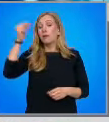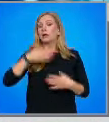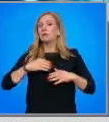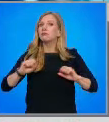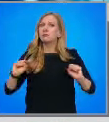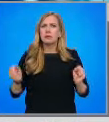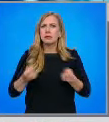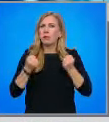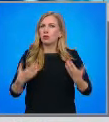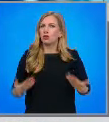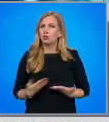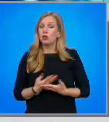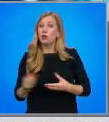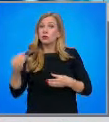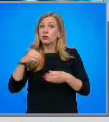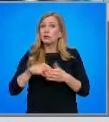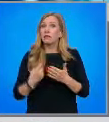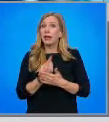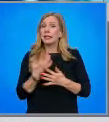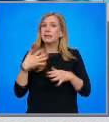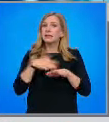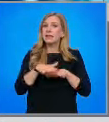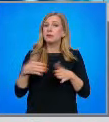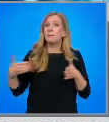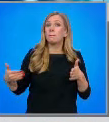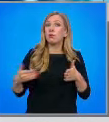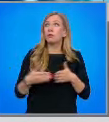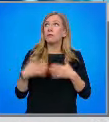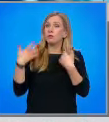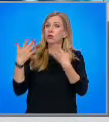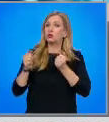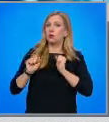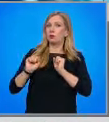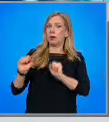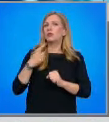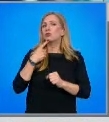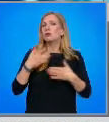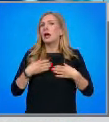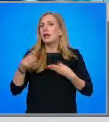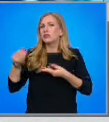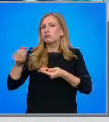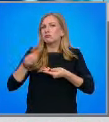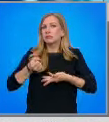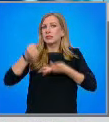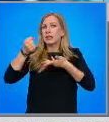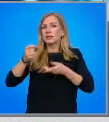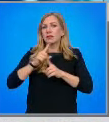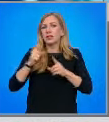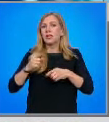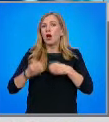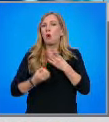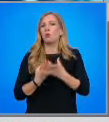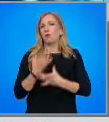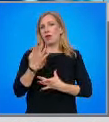спешна нужда от включване в единна система за противовъздушна отбрана, тъй като нашите средства не са обновявани отдавна.